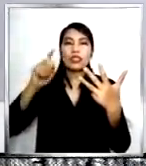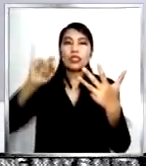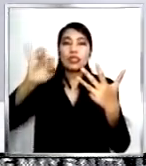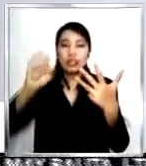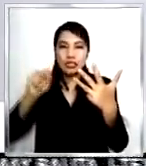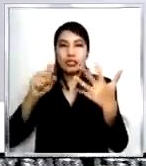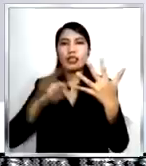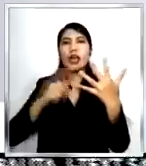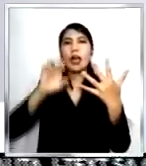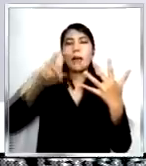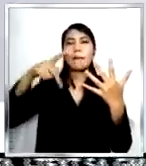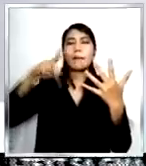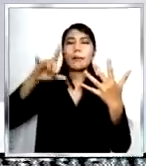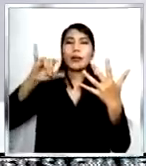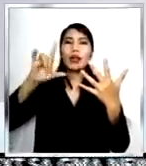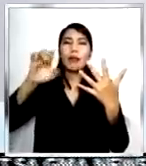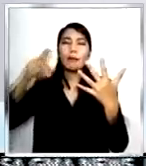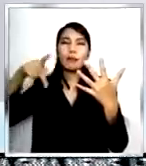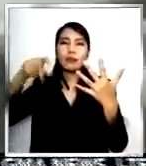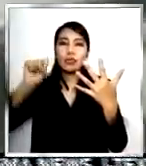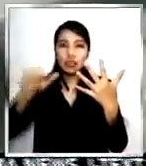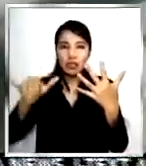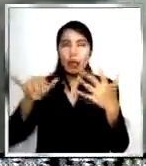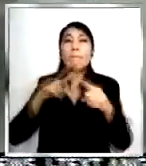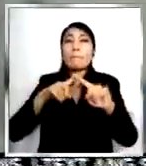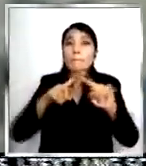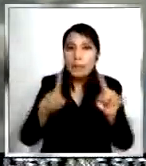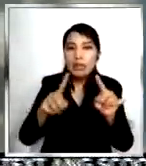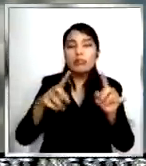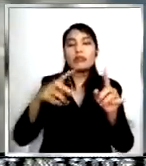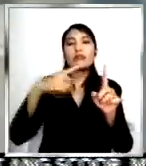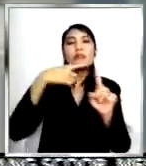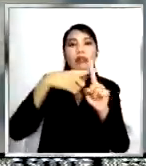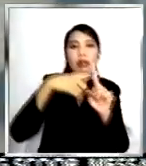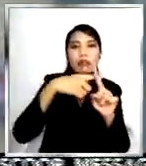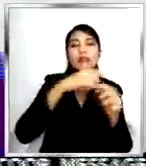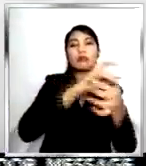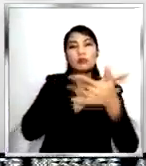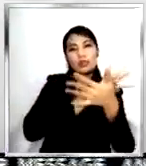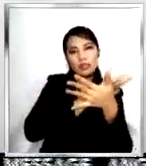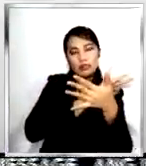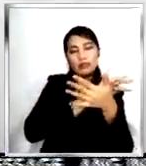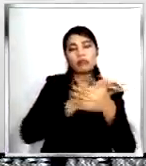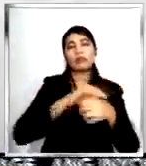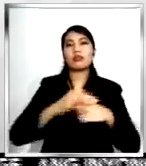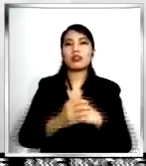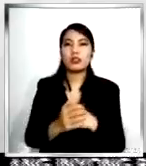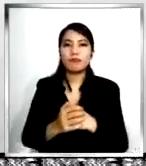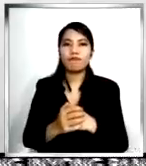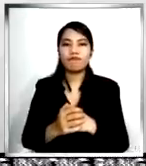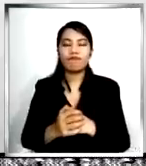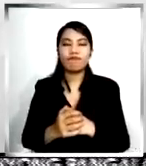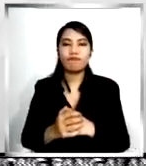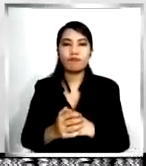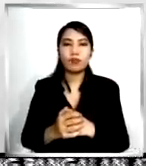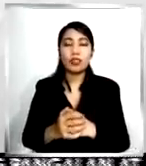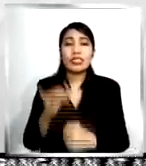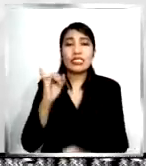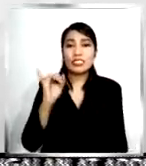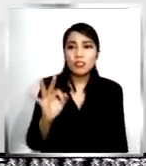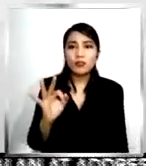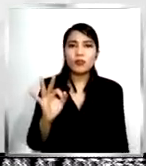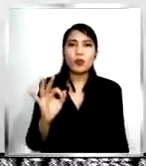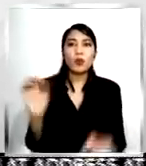ng COVID-19. Nasa 30 to 50 ang COVID bed capacity ng ospital. Kung wala kang ibang sakit,